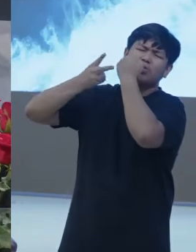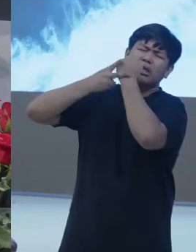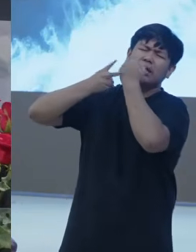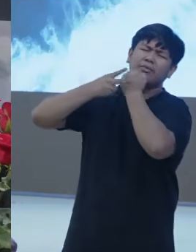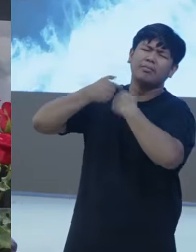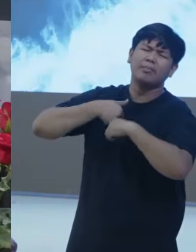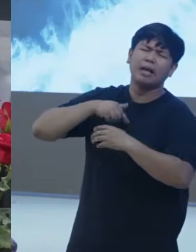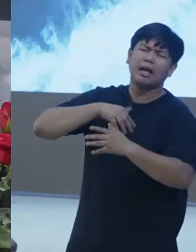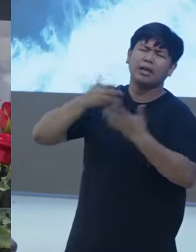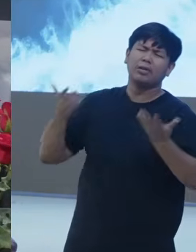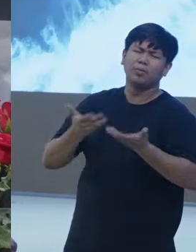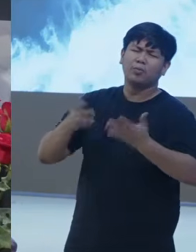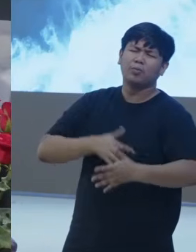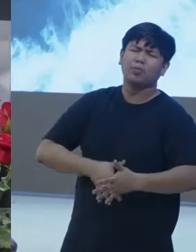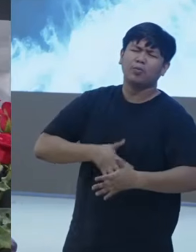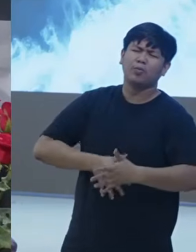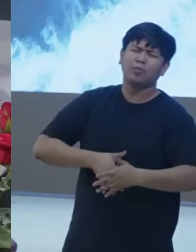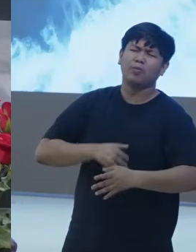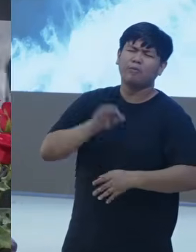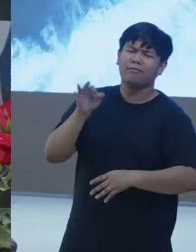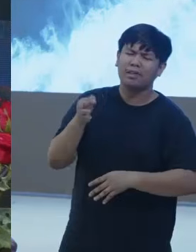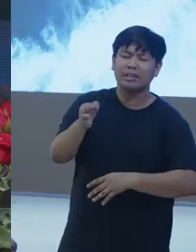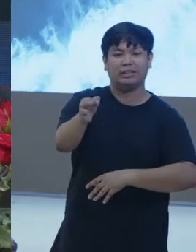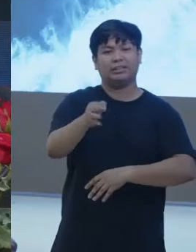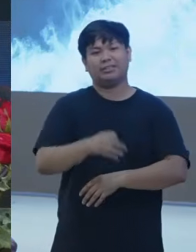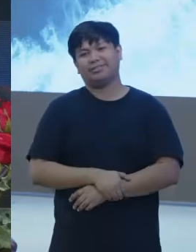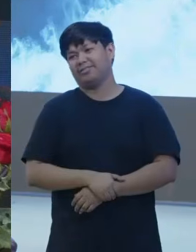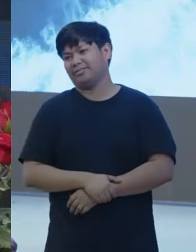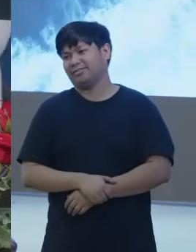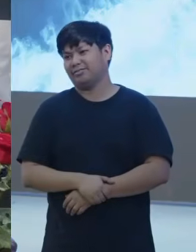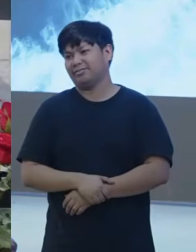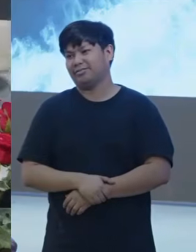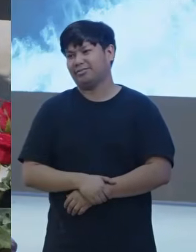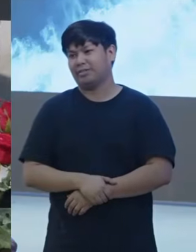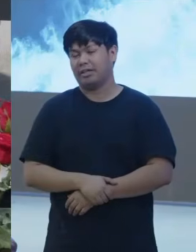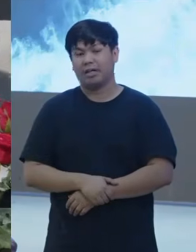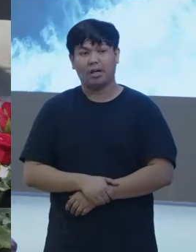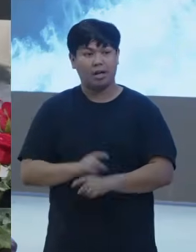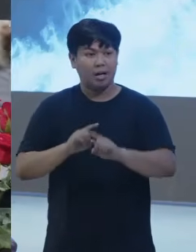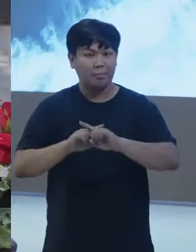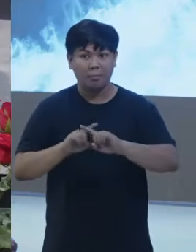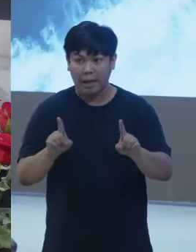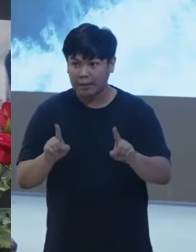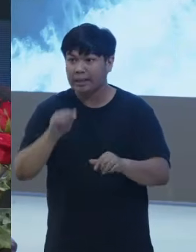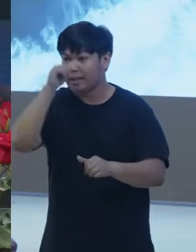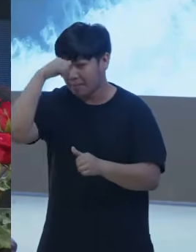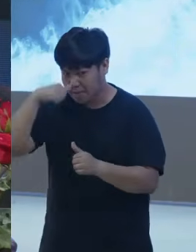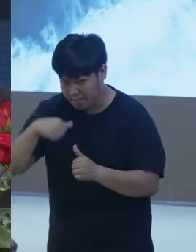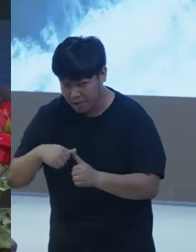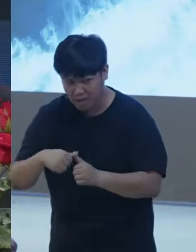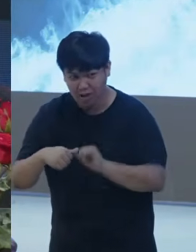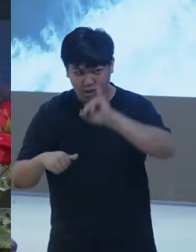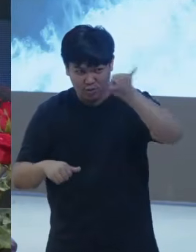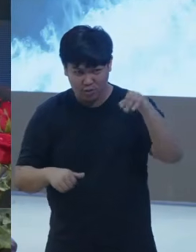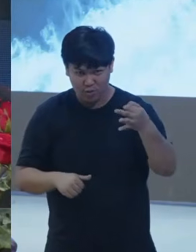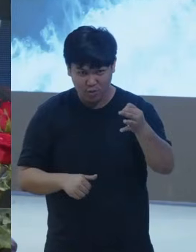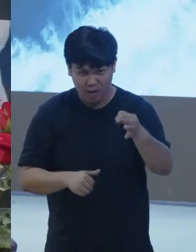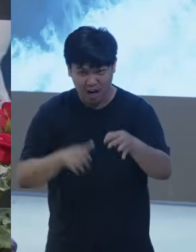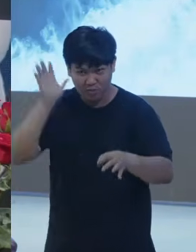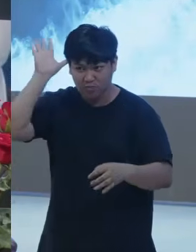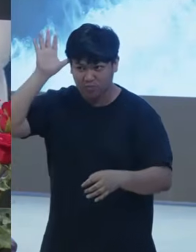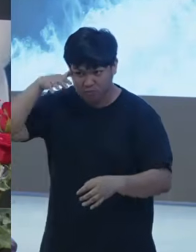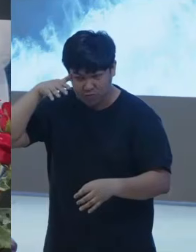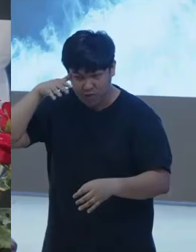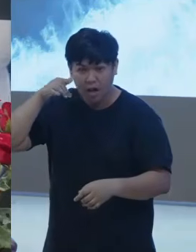kaligtasan. Si Jonah po ay sumuway sa ating Panginoon. Sabi ng Panginoon, "Go